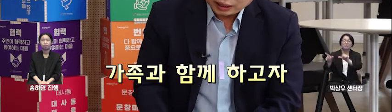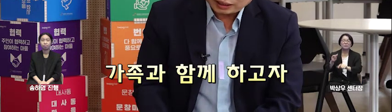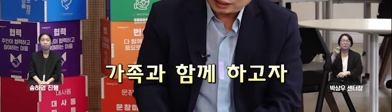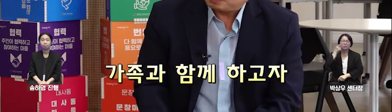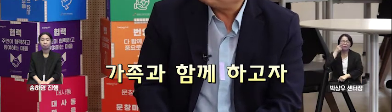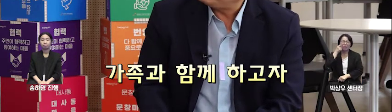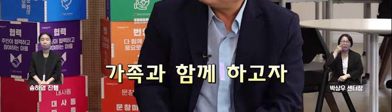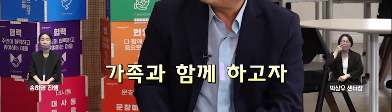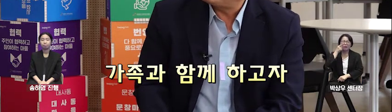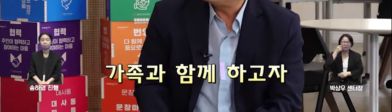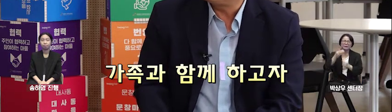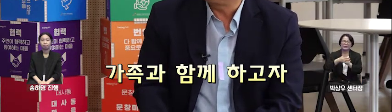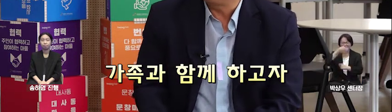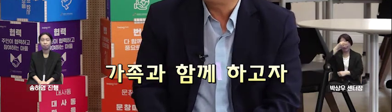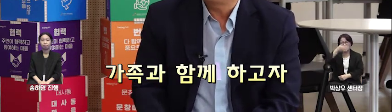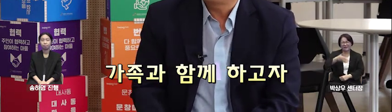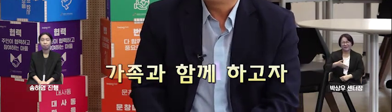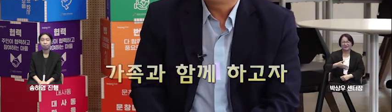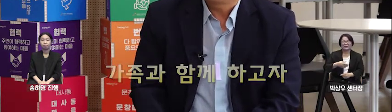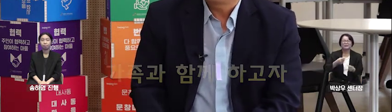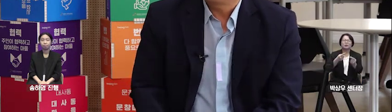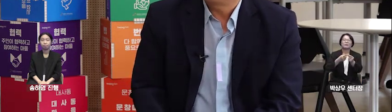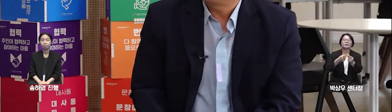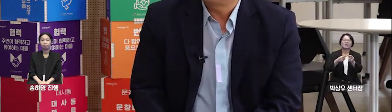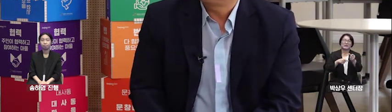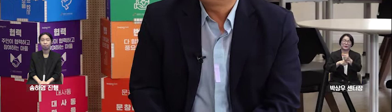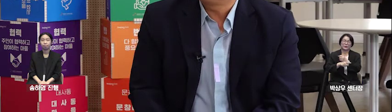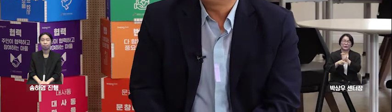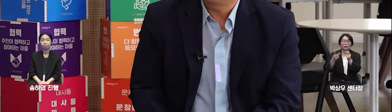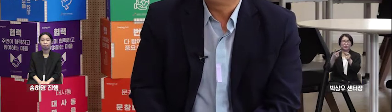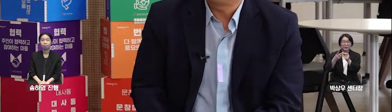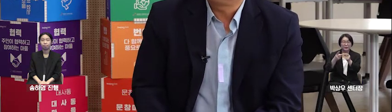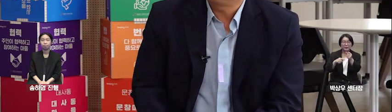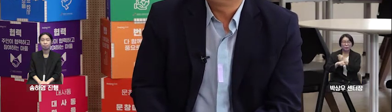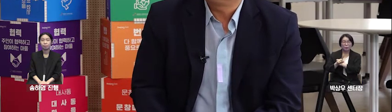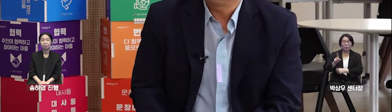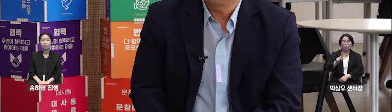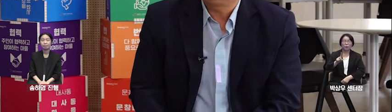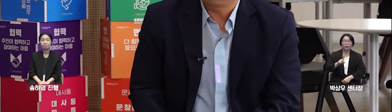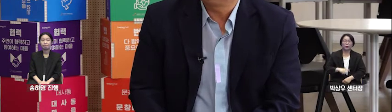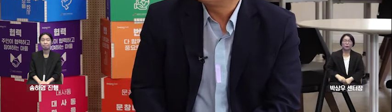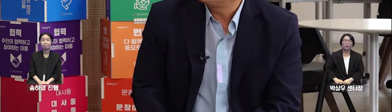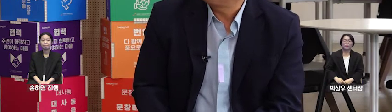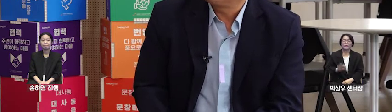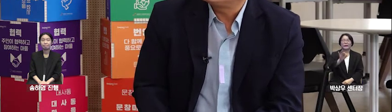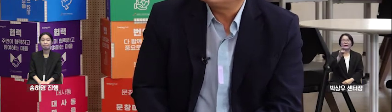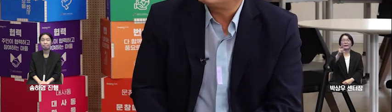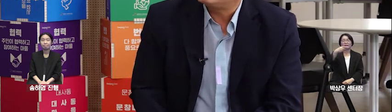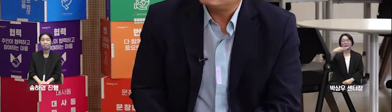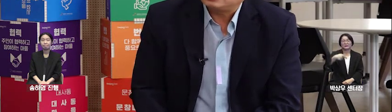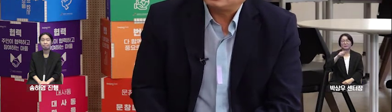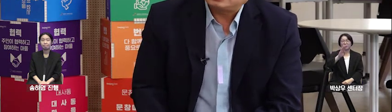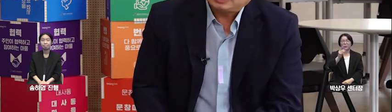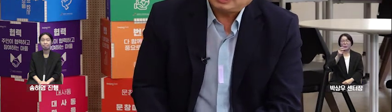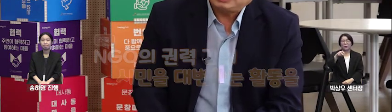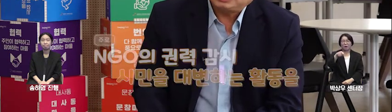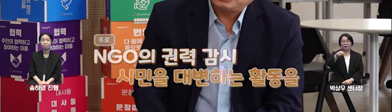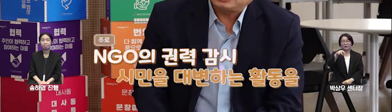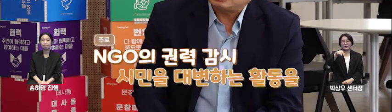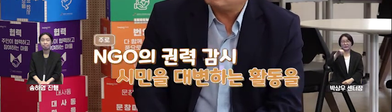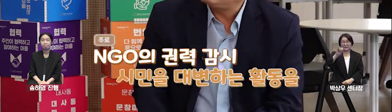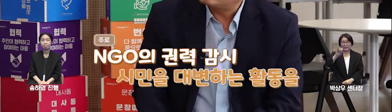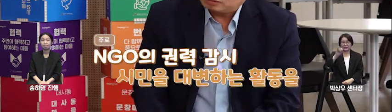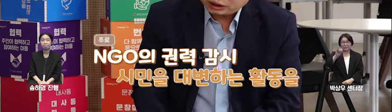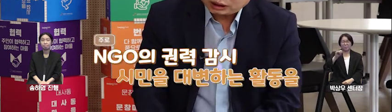그 미안함이 첫 번째였고요. 두 번째로는 그 애드보커시 운동이라고 하죠. 그